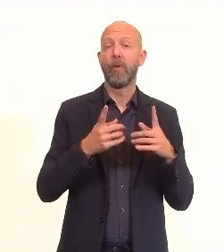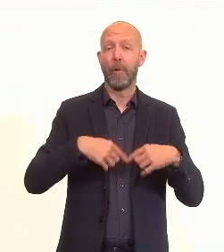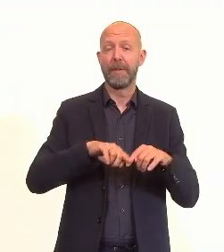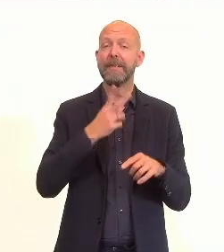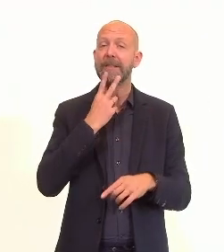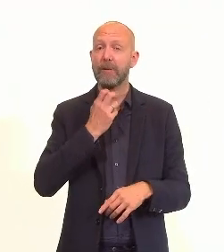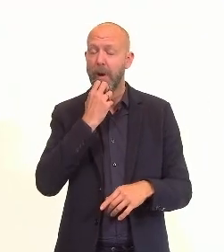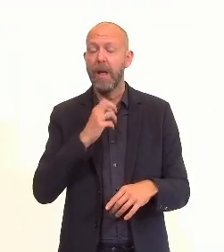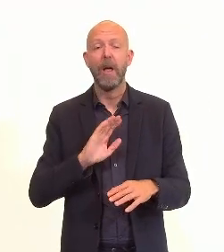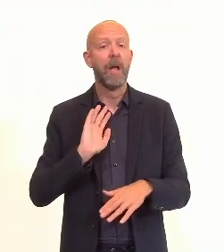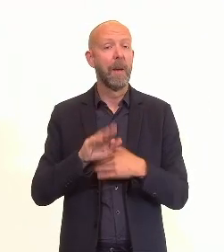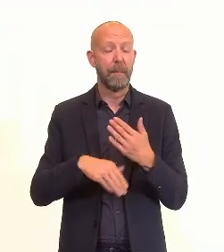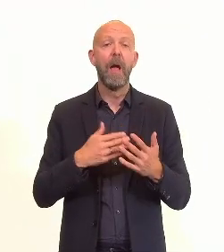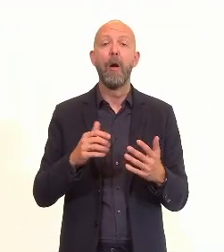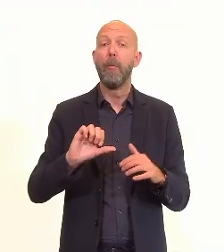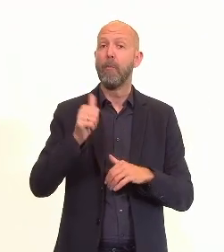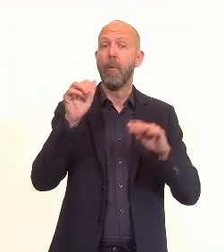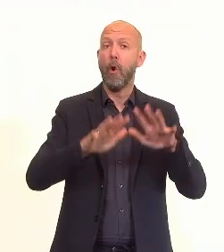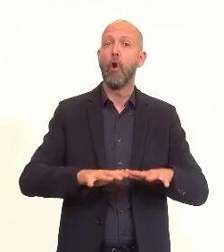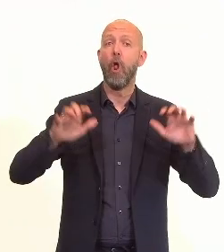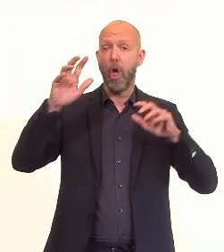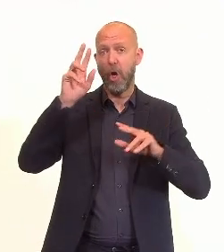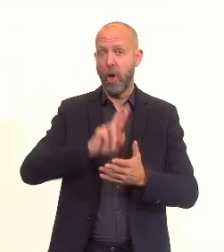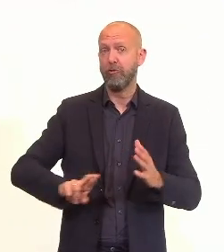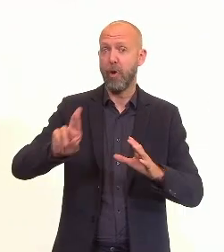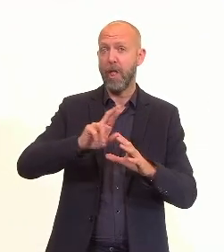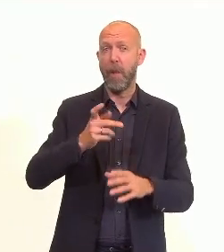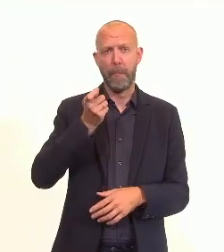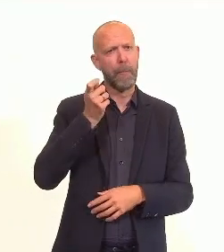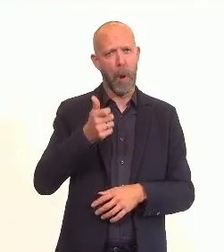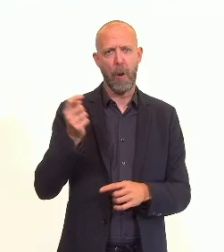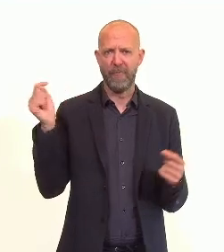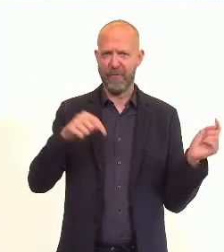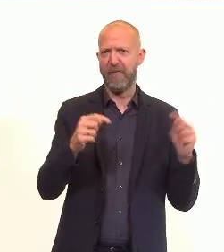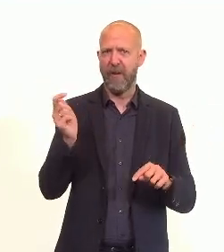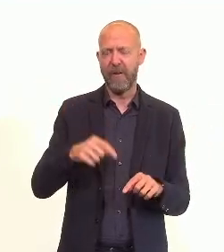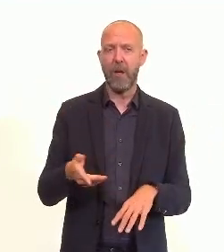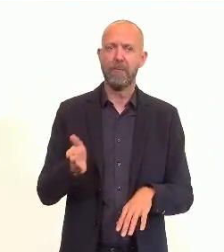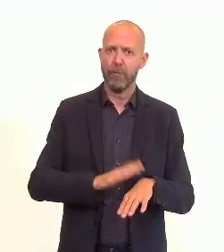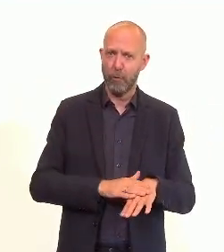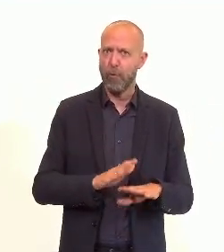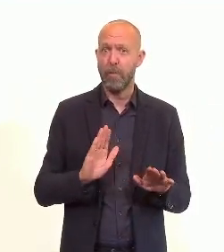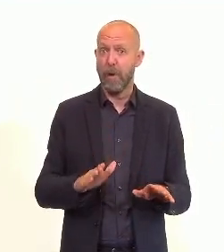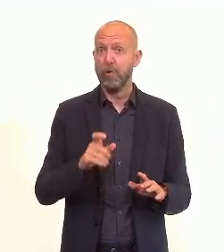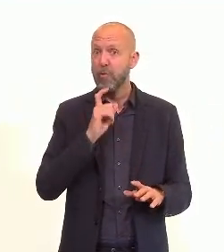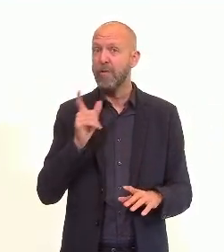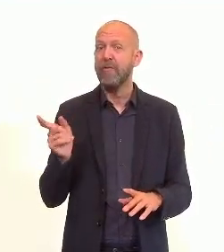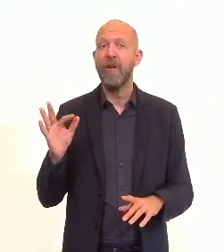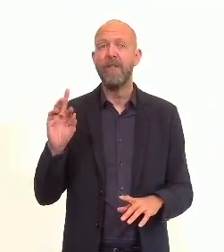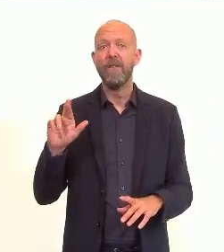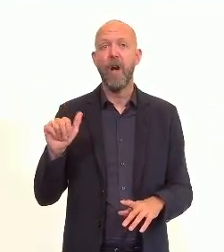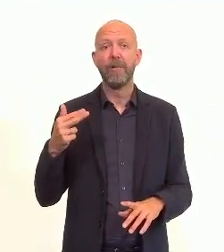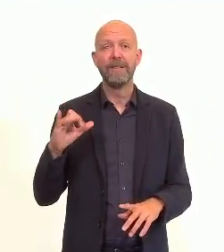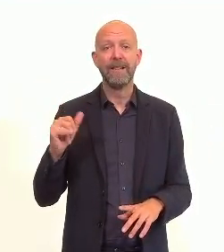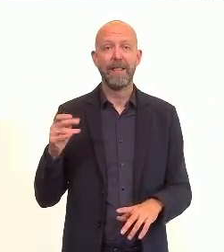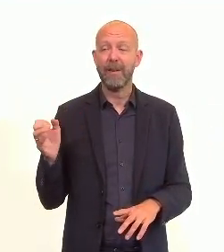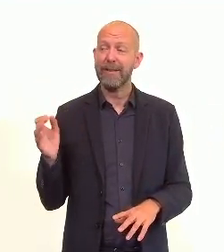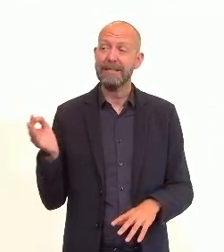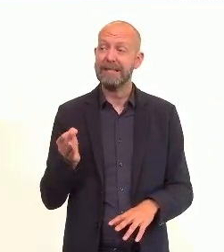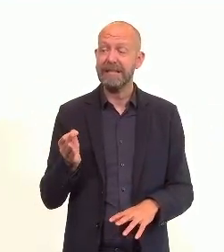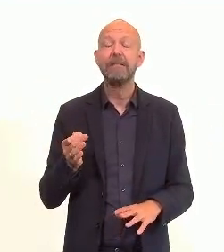Et puis, premier colloque régional, peu de personnes, mais comme le disait Francine tout à l'heure,